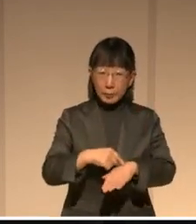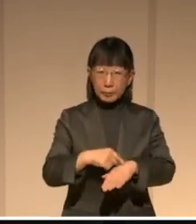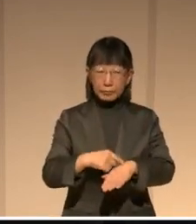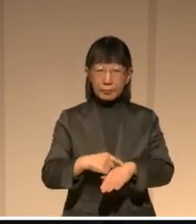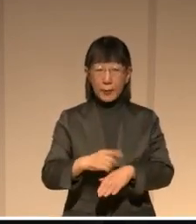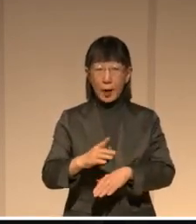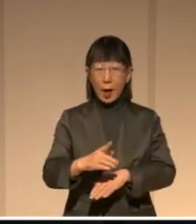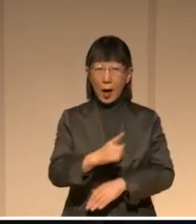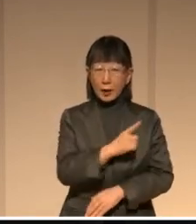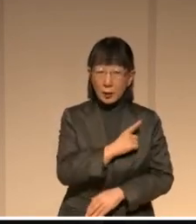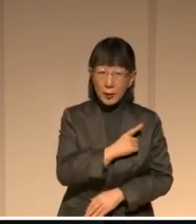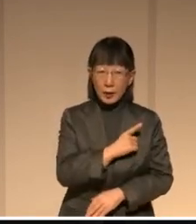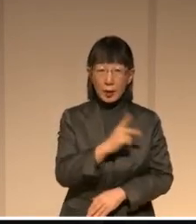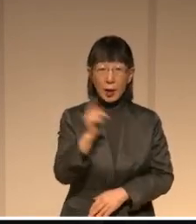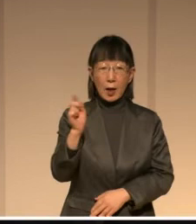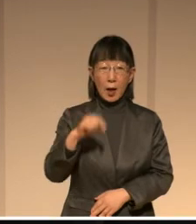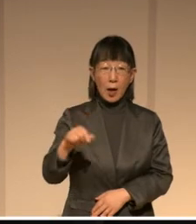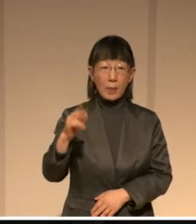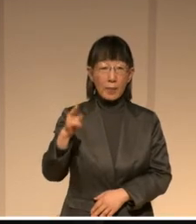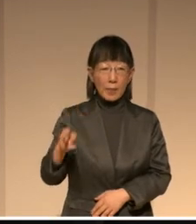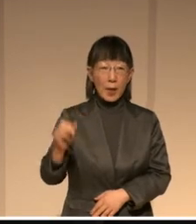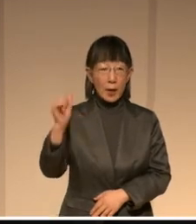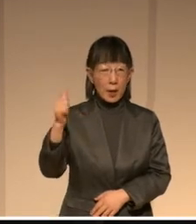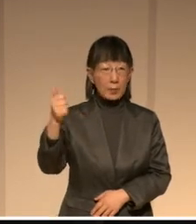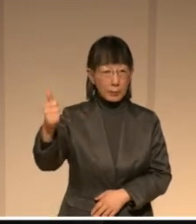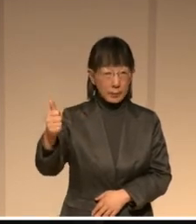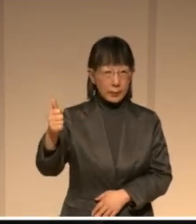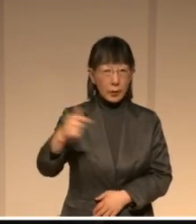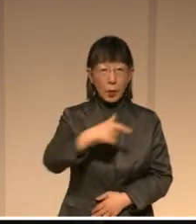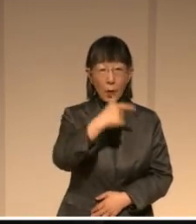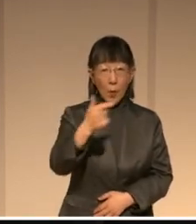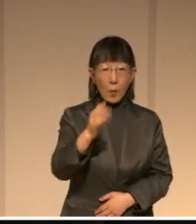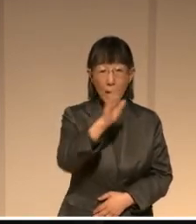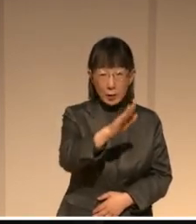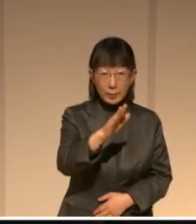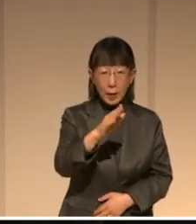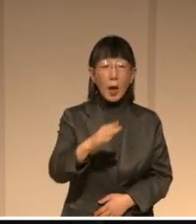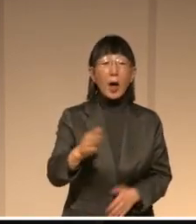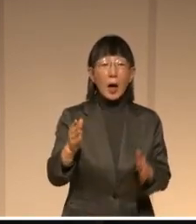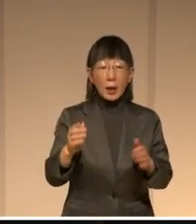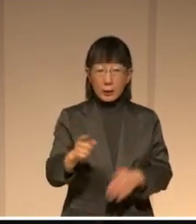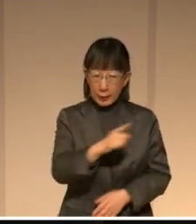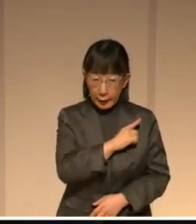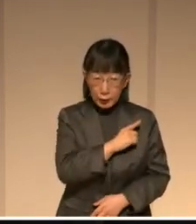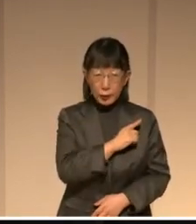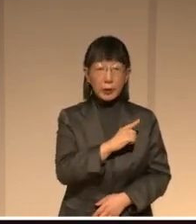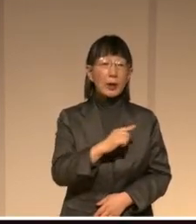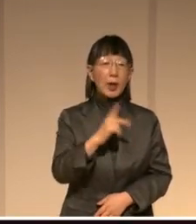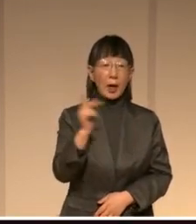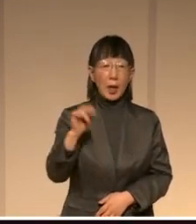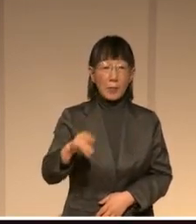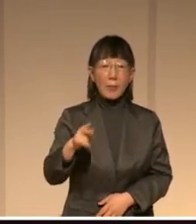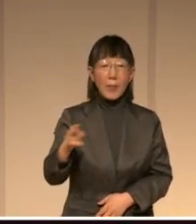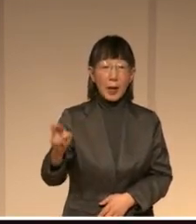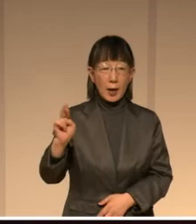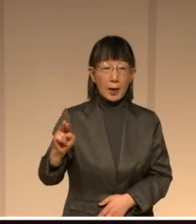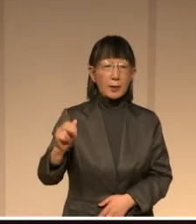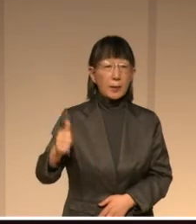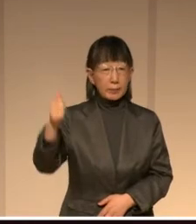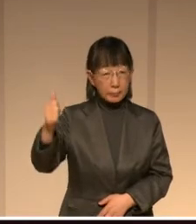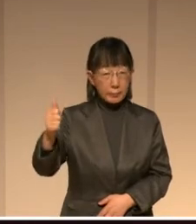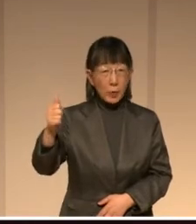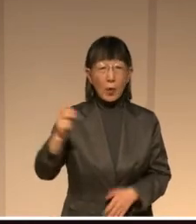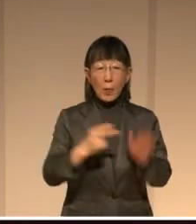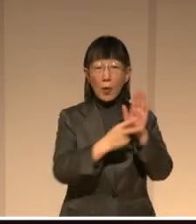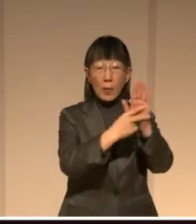と大前さんにへパフォーマンスをアカペラさのパフォーマンスを最初ですね入りそしてその後大前さんのソロで皆